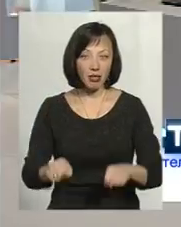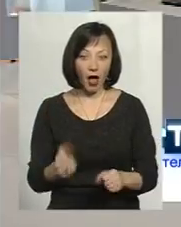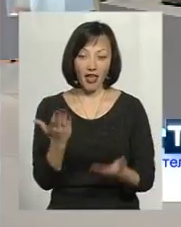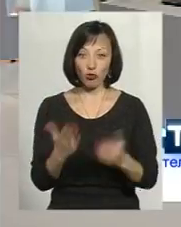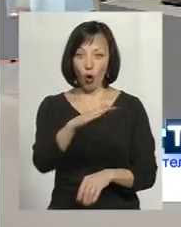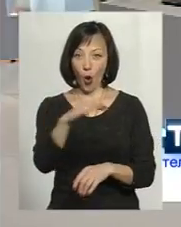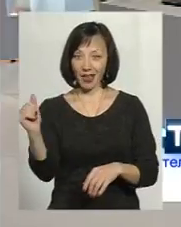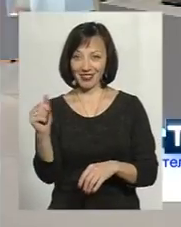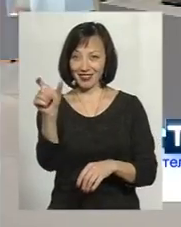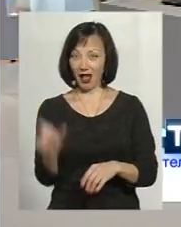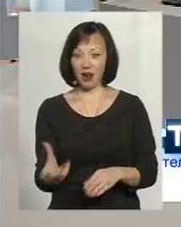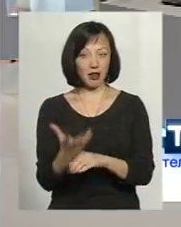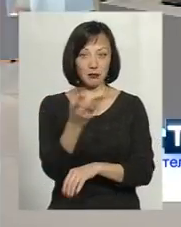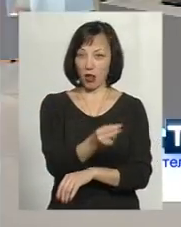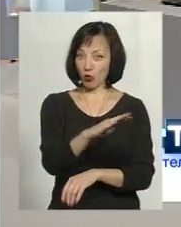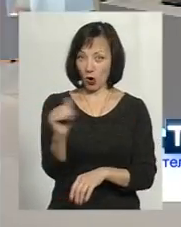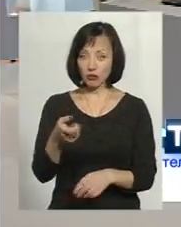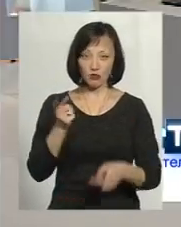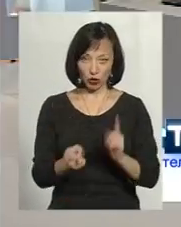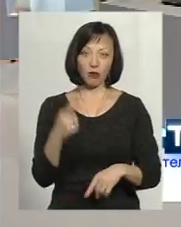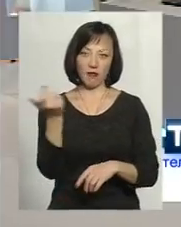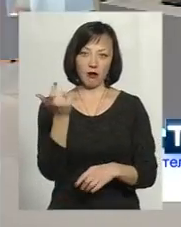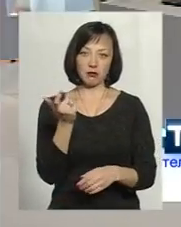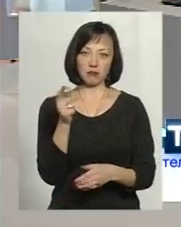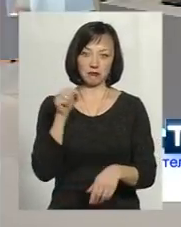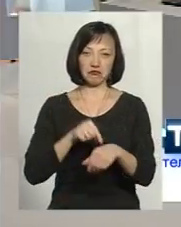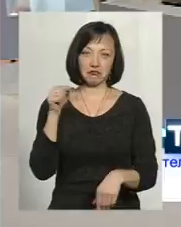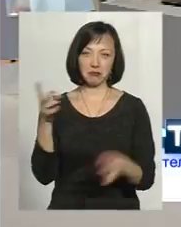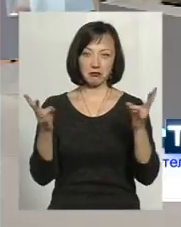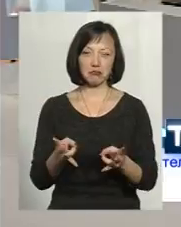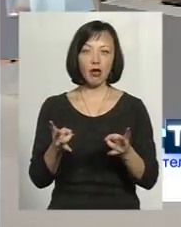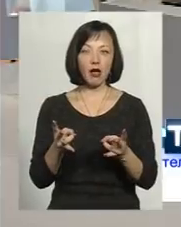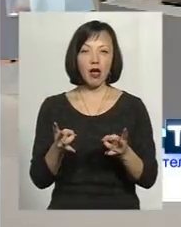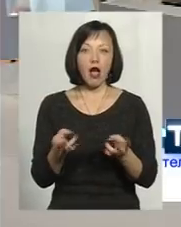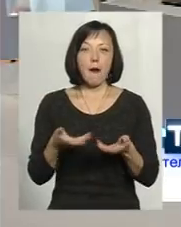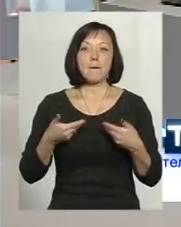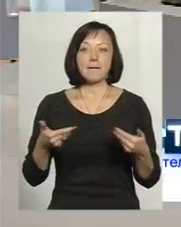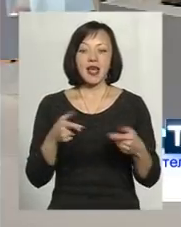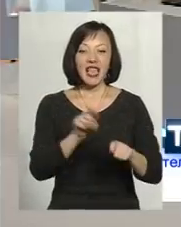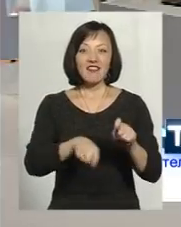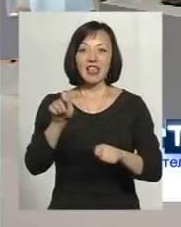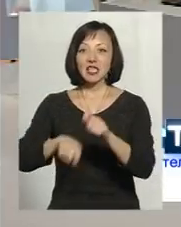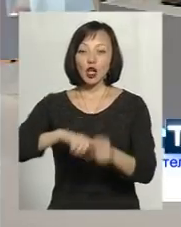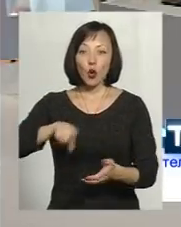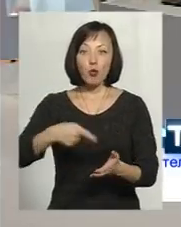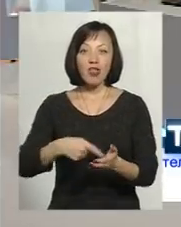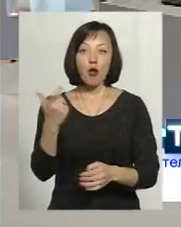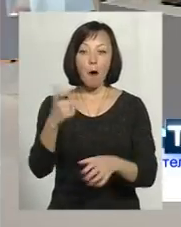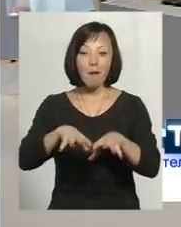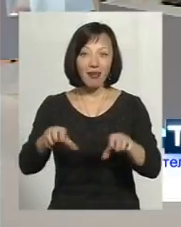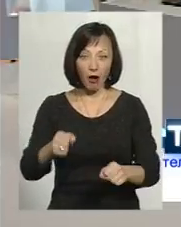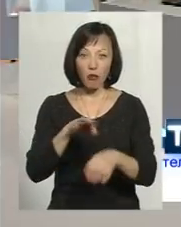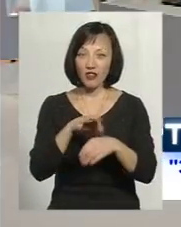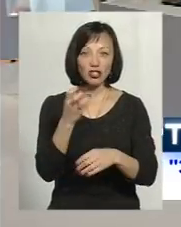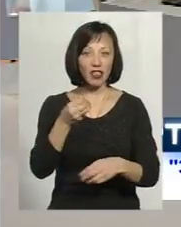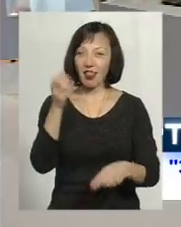орендар не сплачує оренду, то звичайно, що власник має реагувати. Ми і інвентаризацію комунального майна провели. Ще